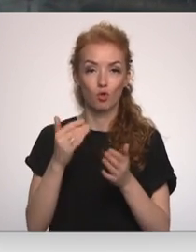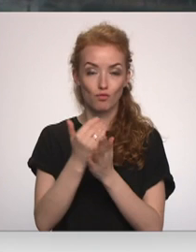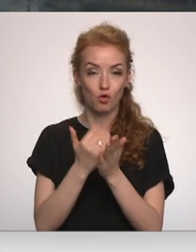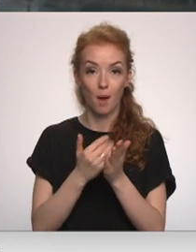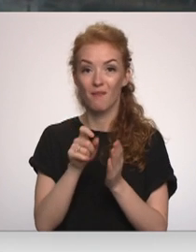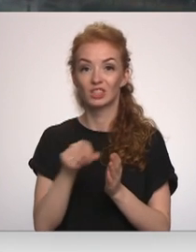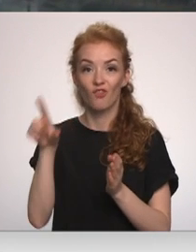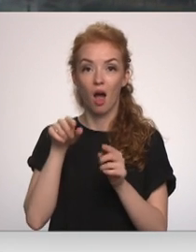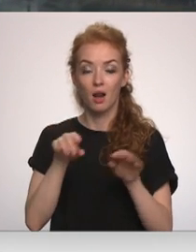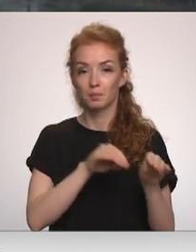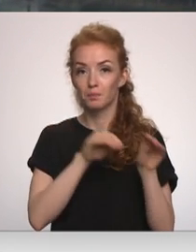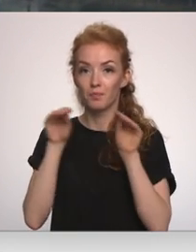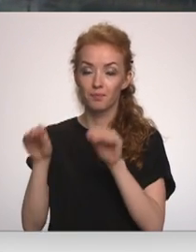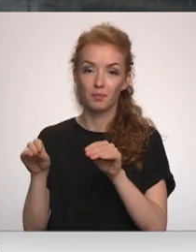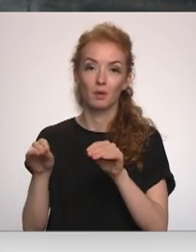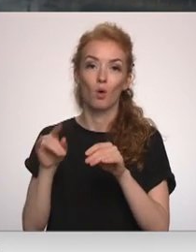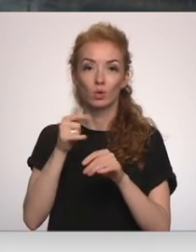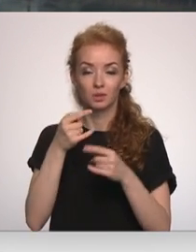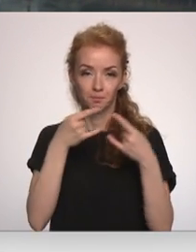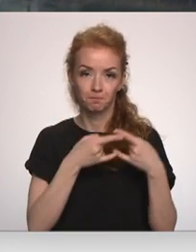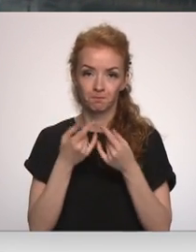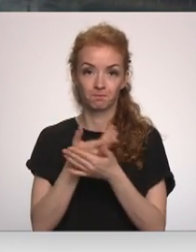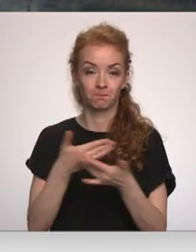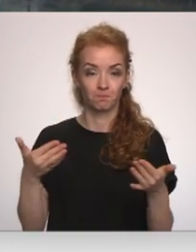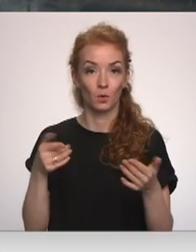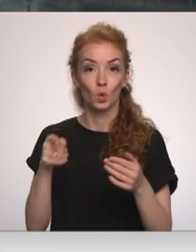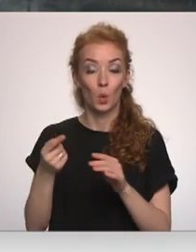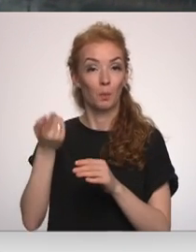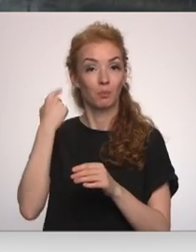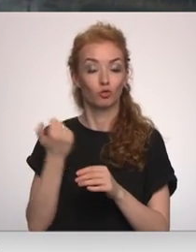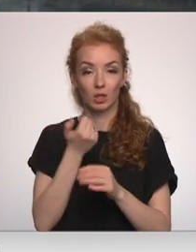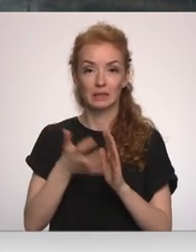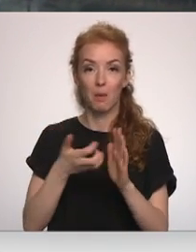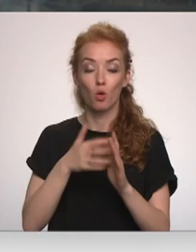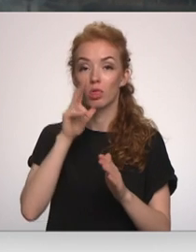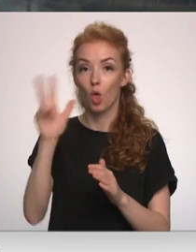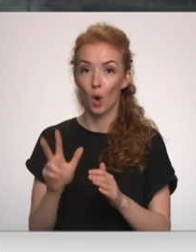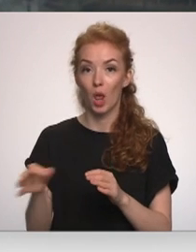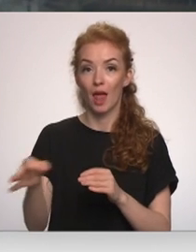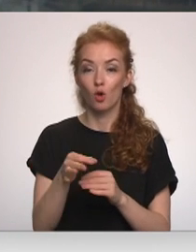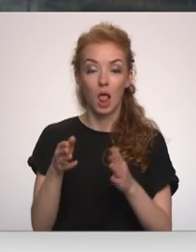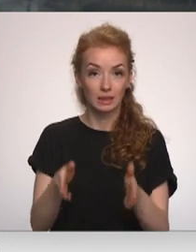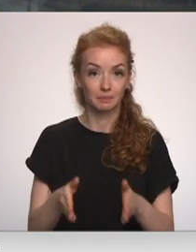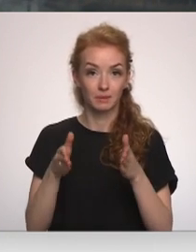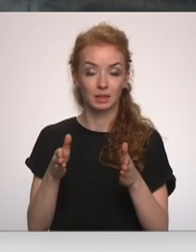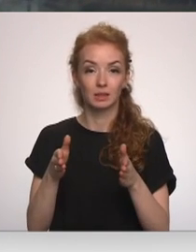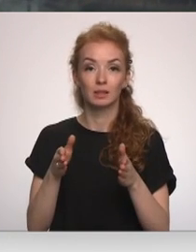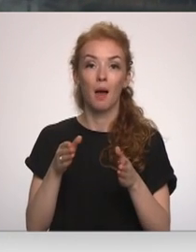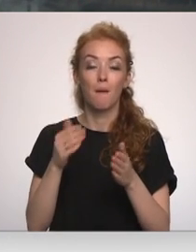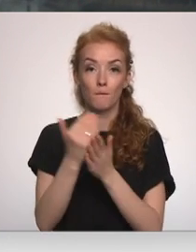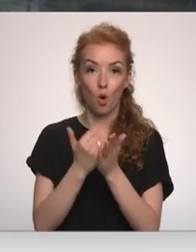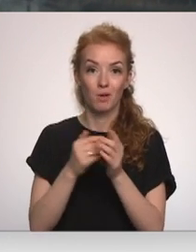visvairāk ievieš radioloģijā. Pirms nepilni gadi to sāk izmantot Daugavpils reģionālajā slimnīcā. Mākslīgā